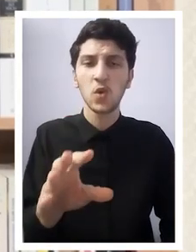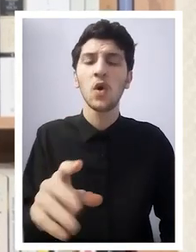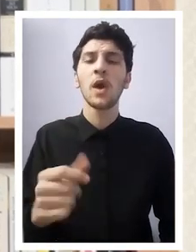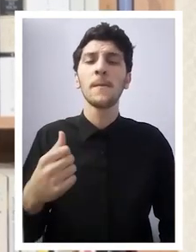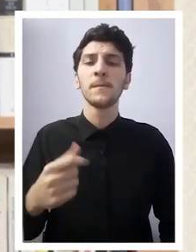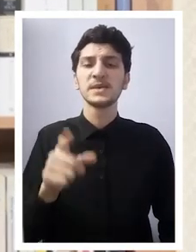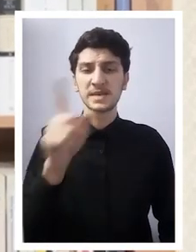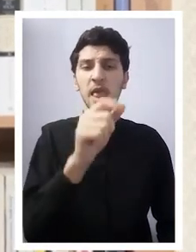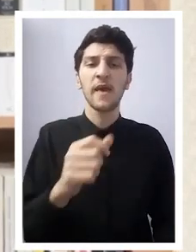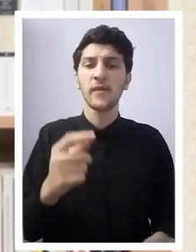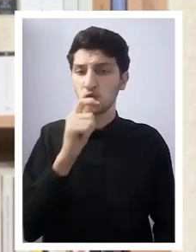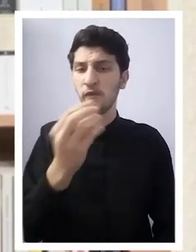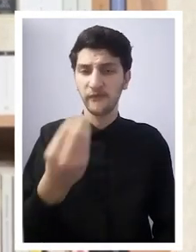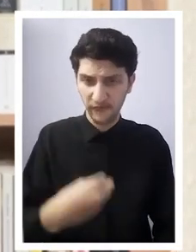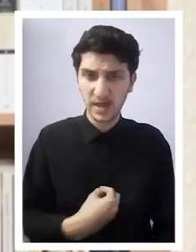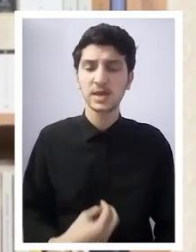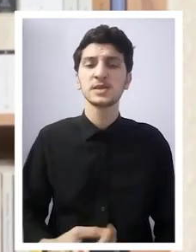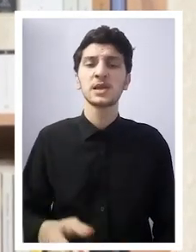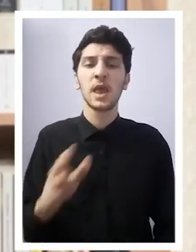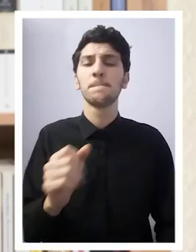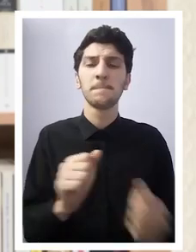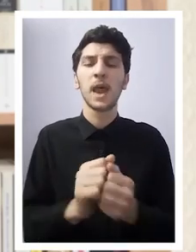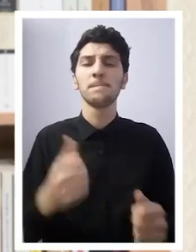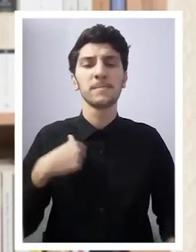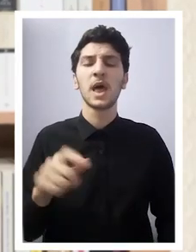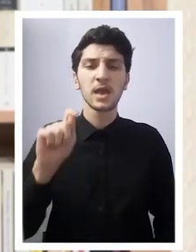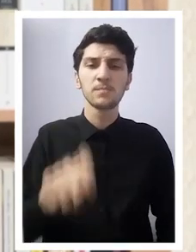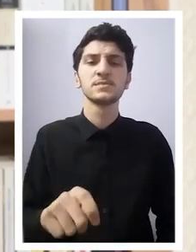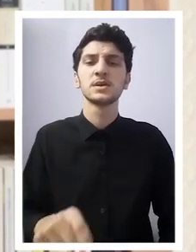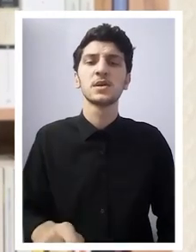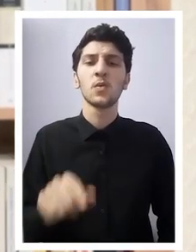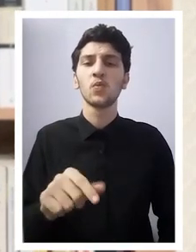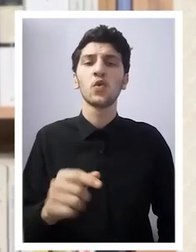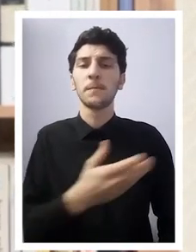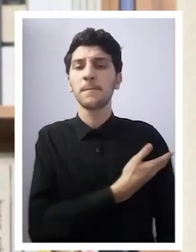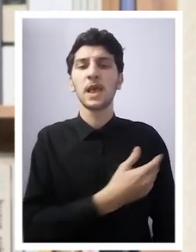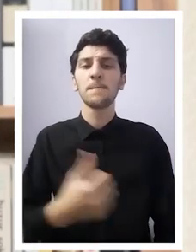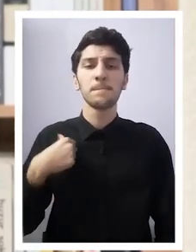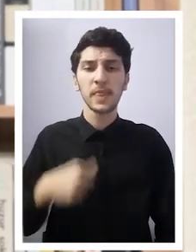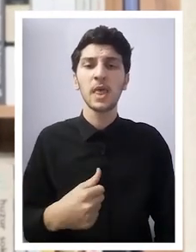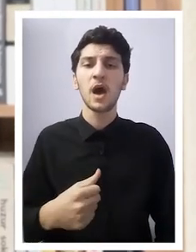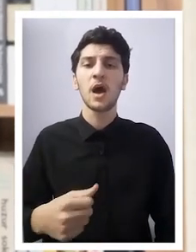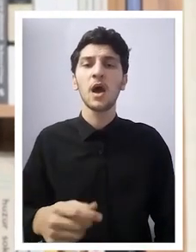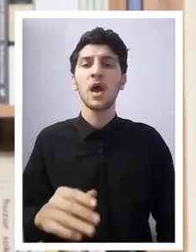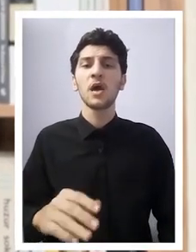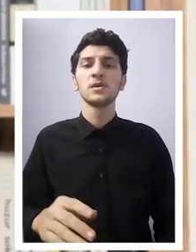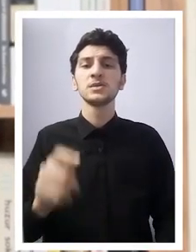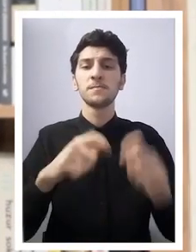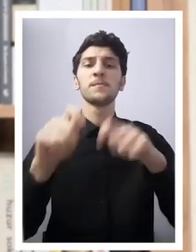veriyoruz, göreceksiniz, birlikte yine yapacağız. Bu şehri yeniden